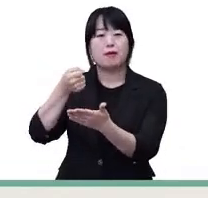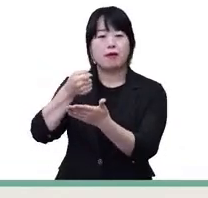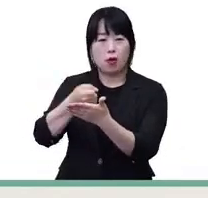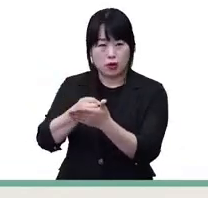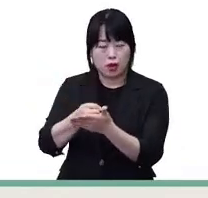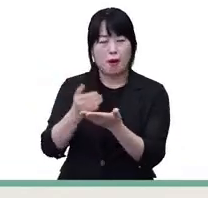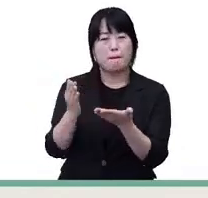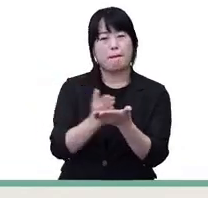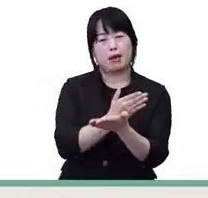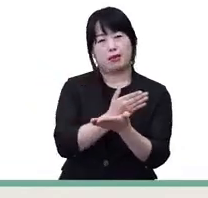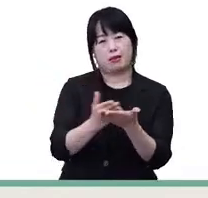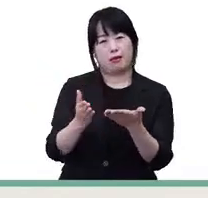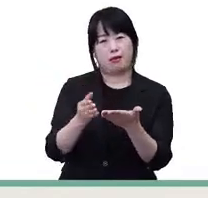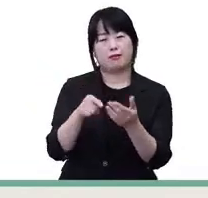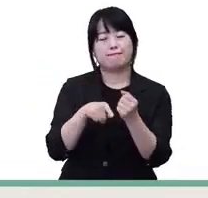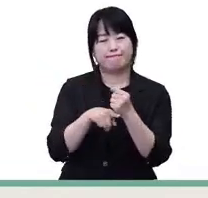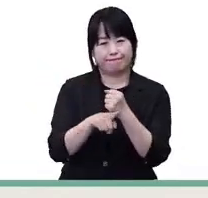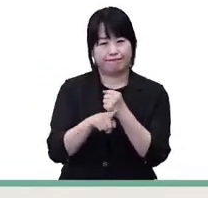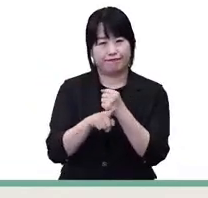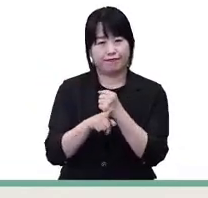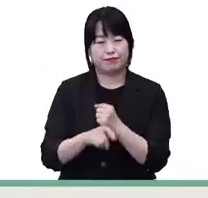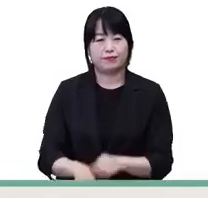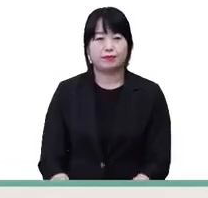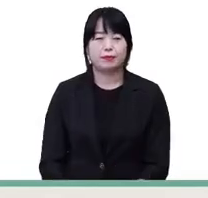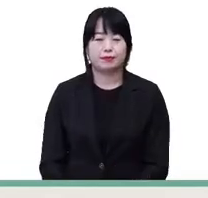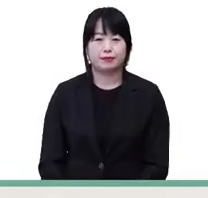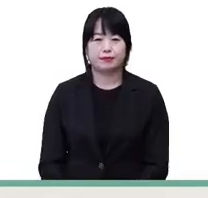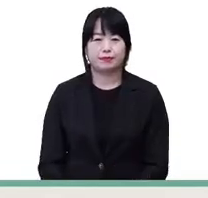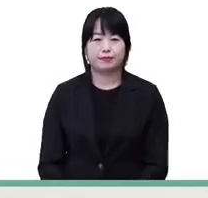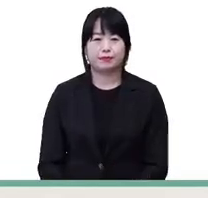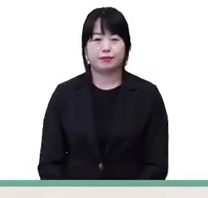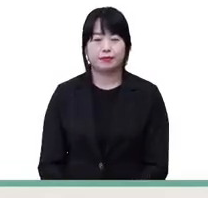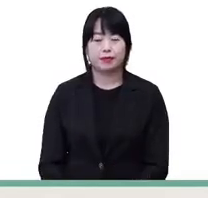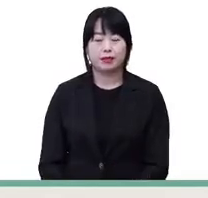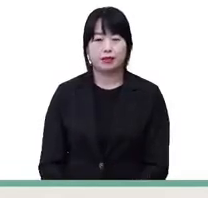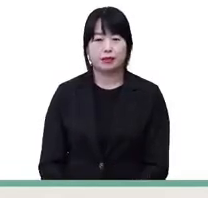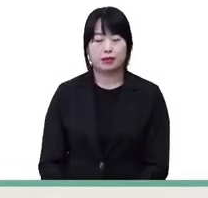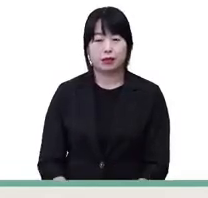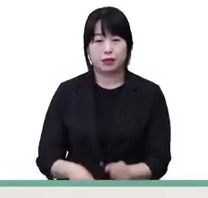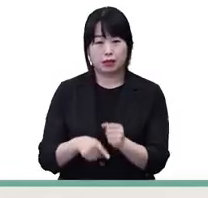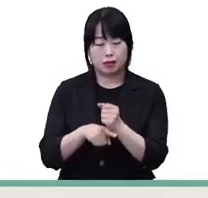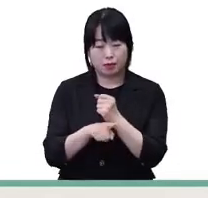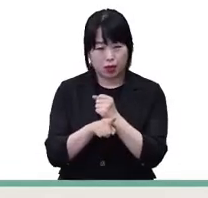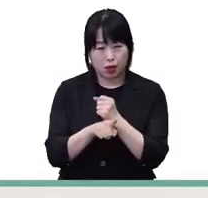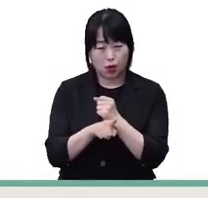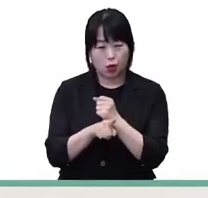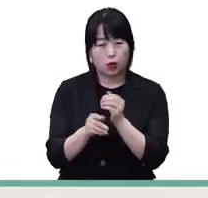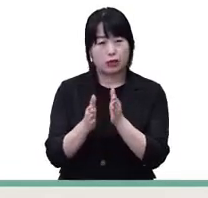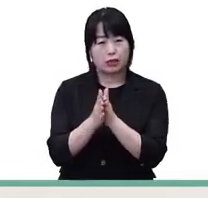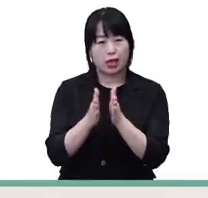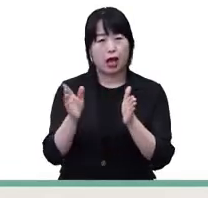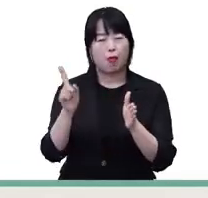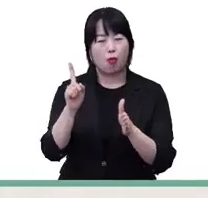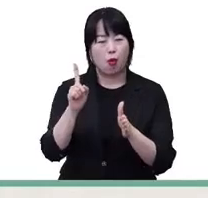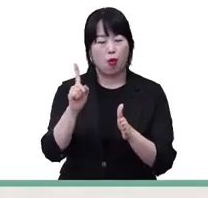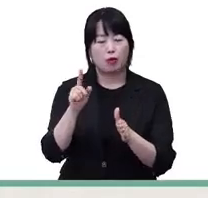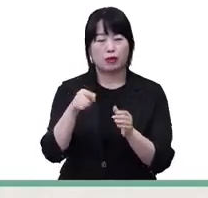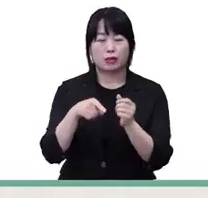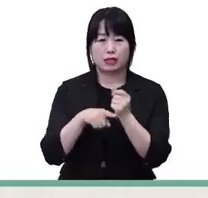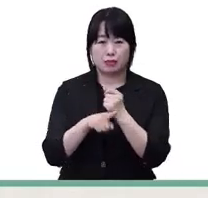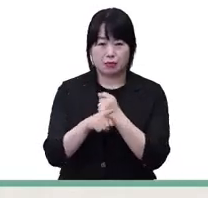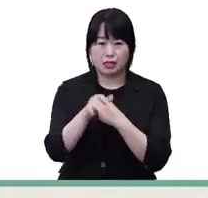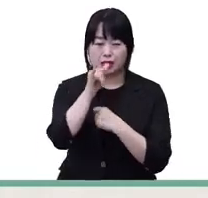결정, 판단이라는 뜻입니다. 그래서 이 어원에서 출발한 것 중에서 좀 의미